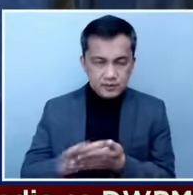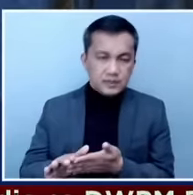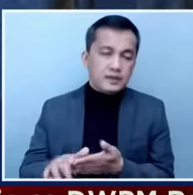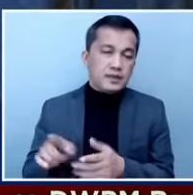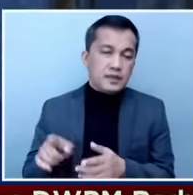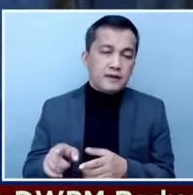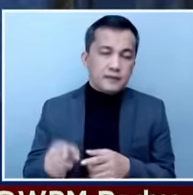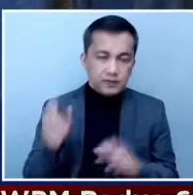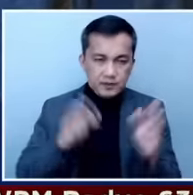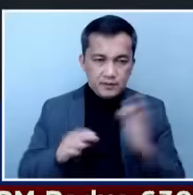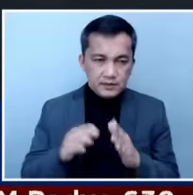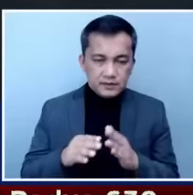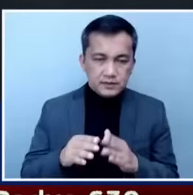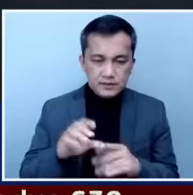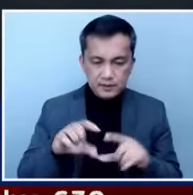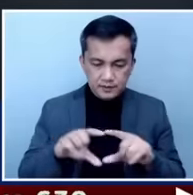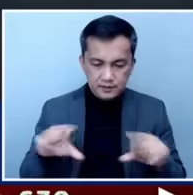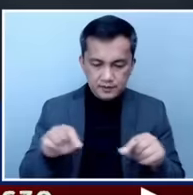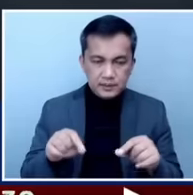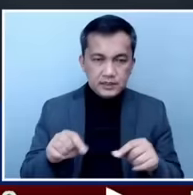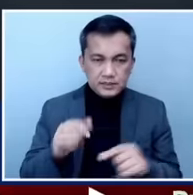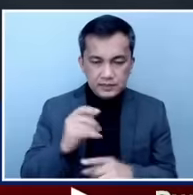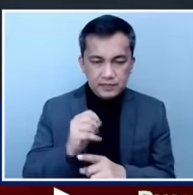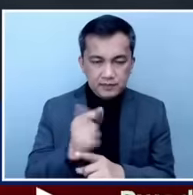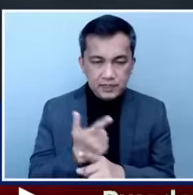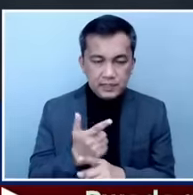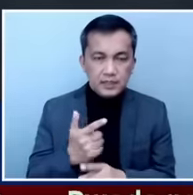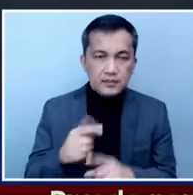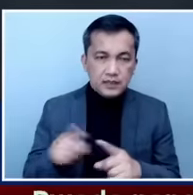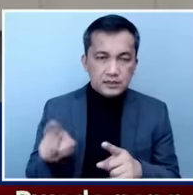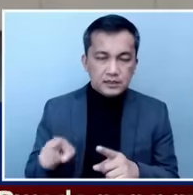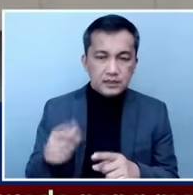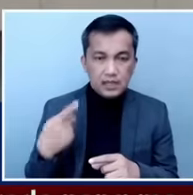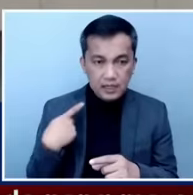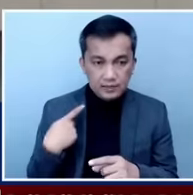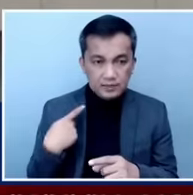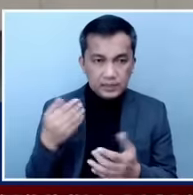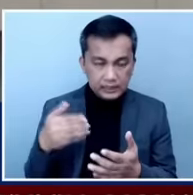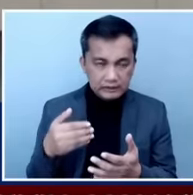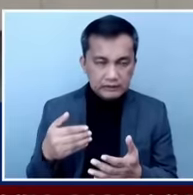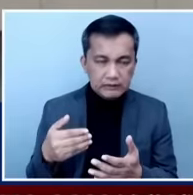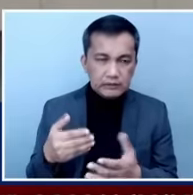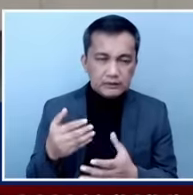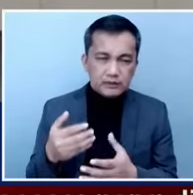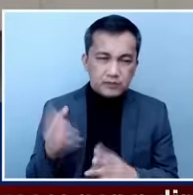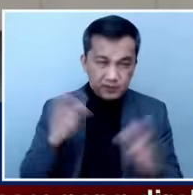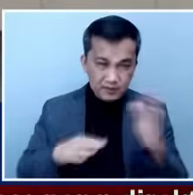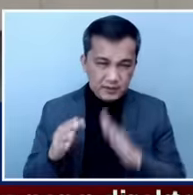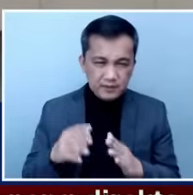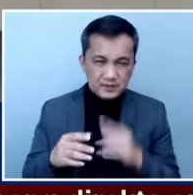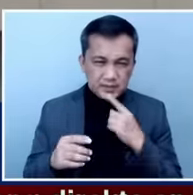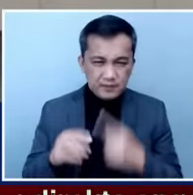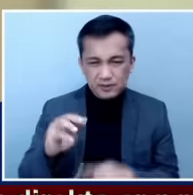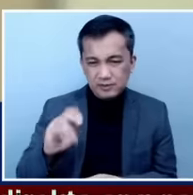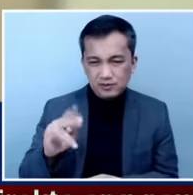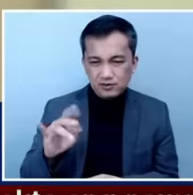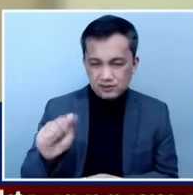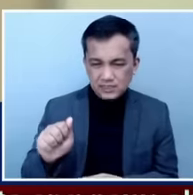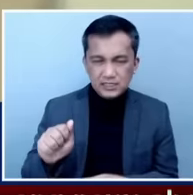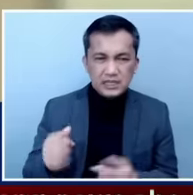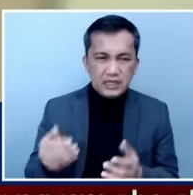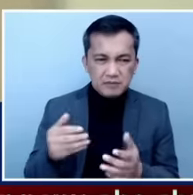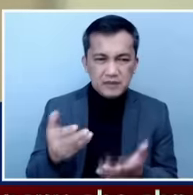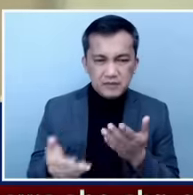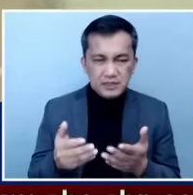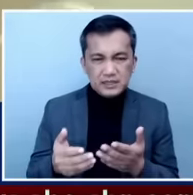cards pagdating ng Abril. Pero kung muling magkakaroon ng aberya, sabi ni Mendoza, hindi malayong mauwi pa rin tayo